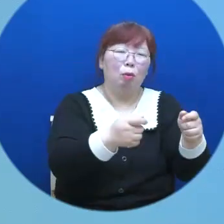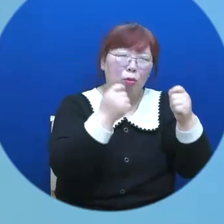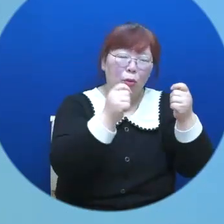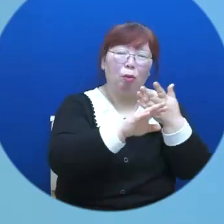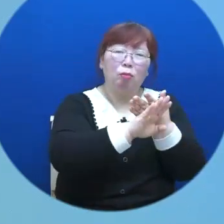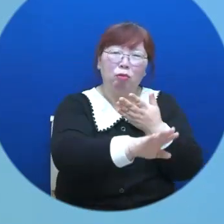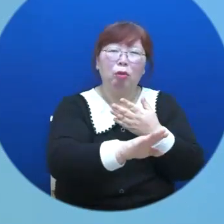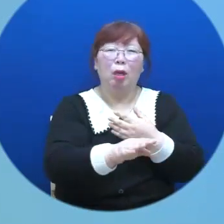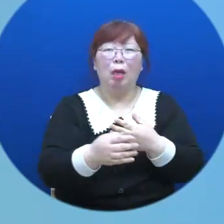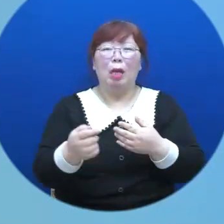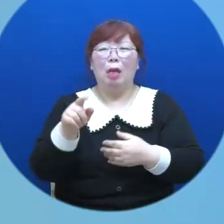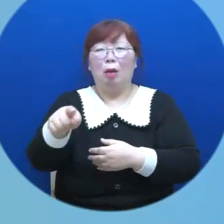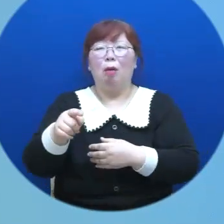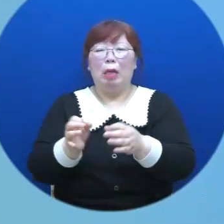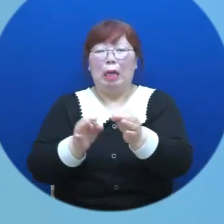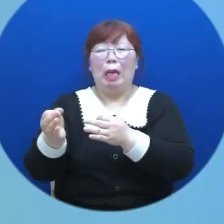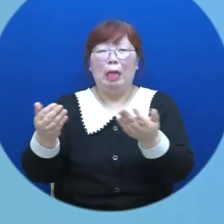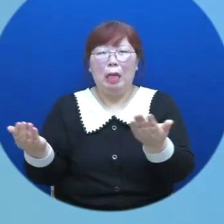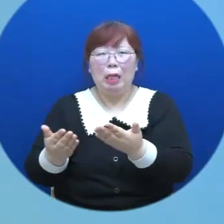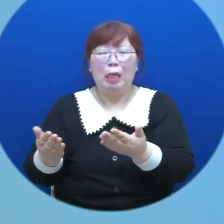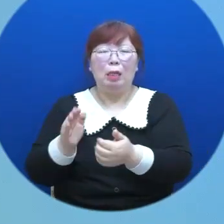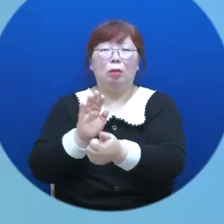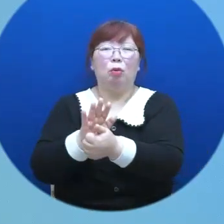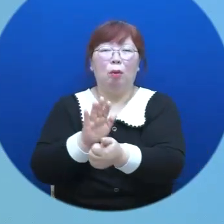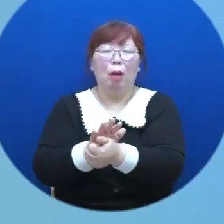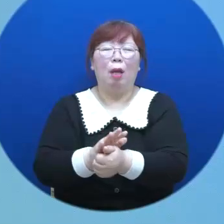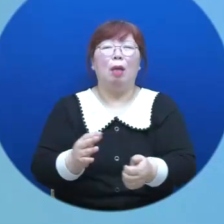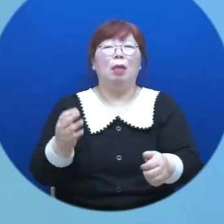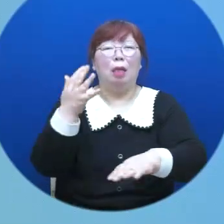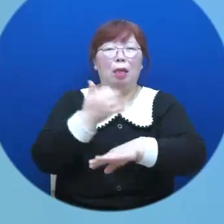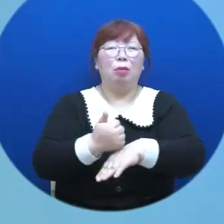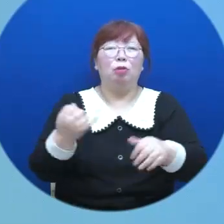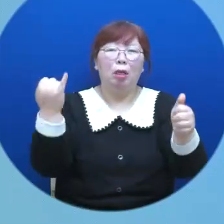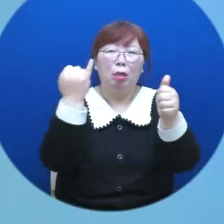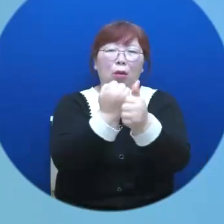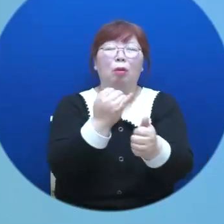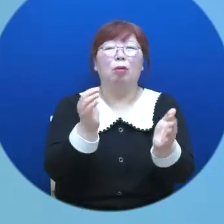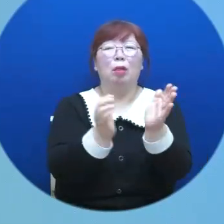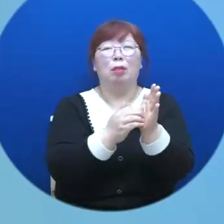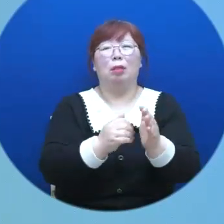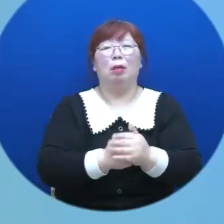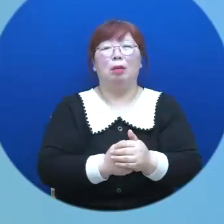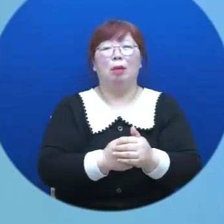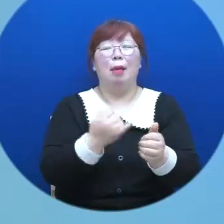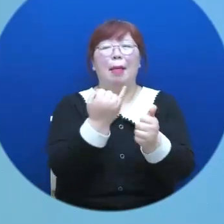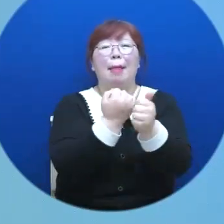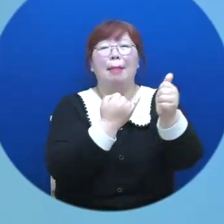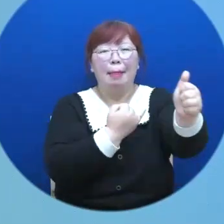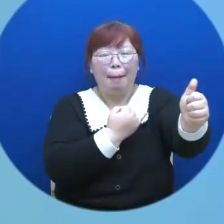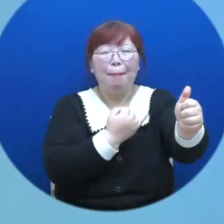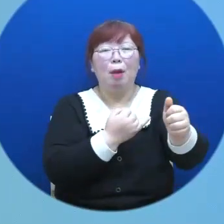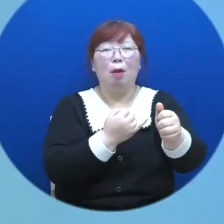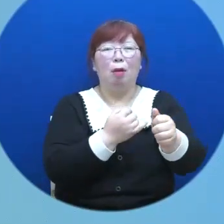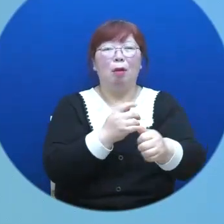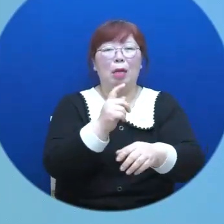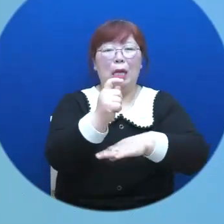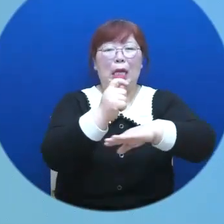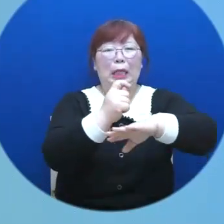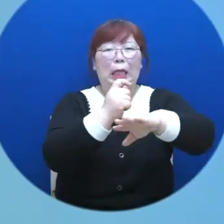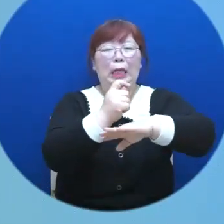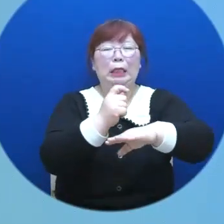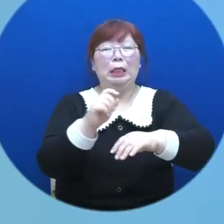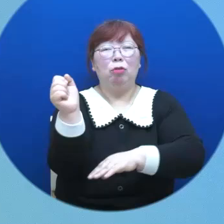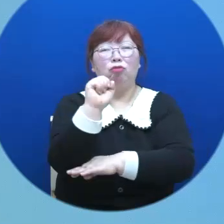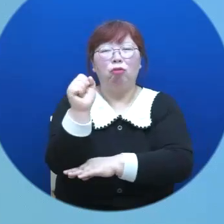허드렛 일 하다가 결혼을 했어요. 남편은 택시 운전이네. 공부가 한이 돼가지고